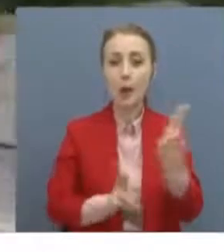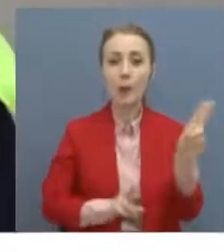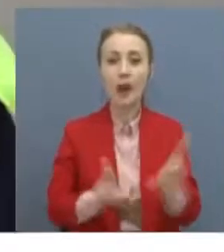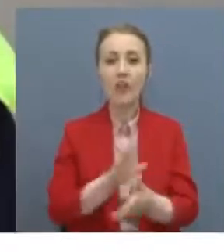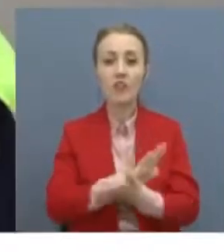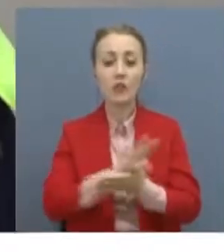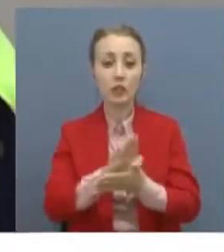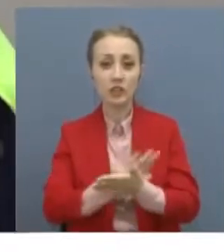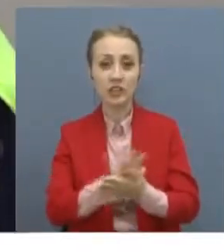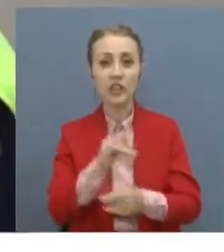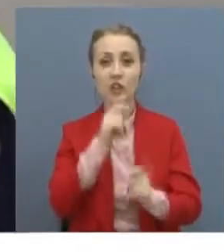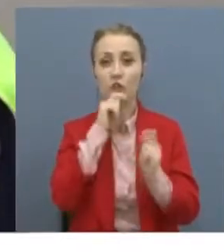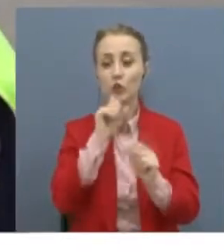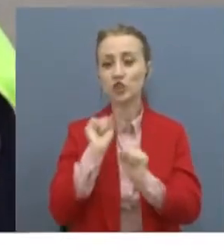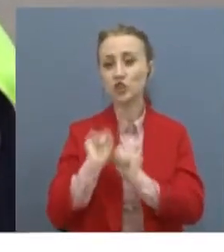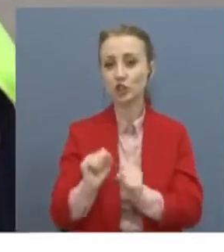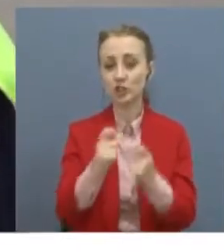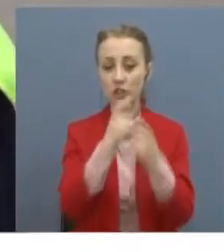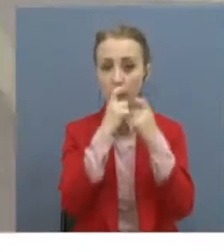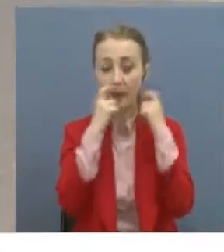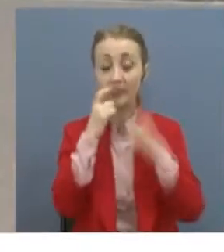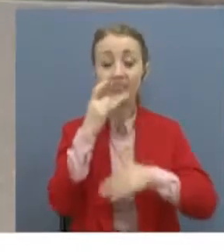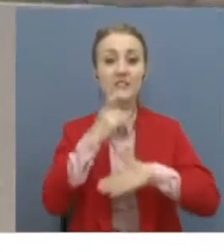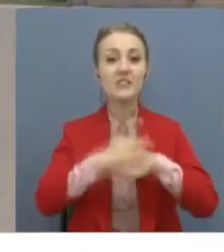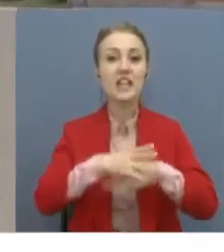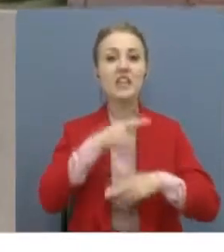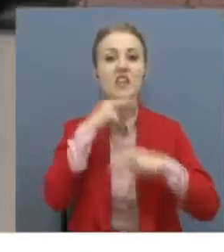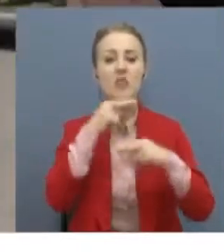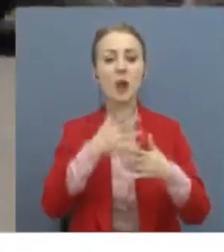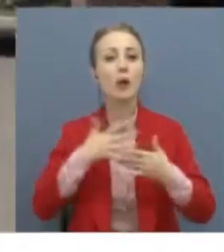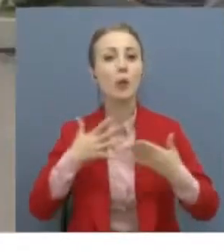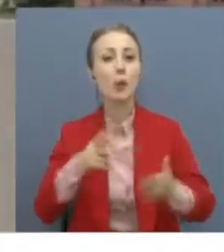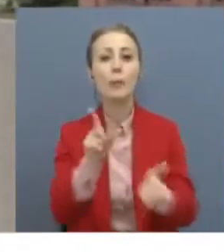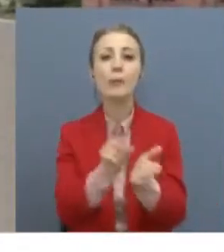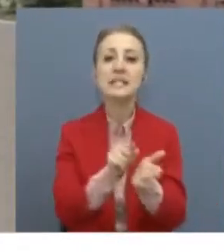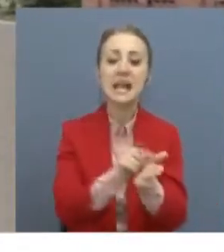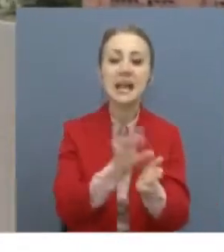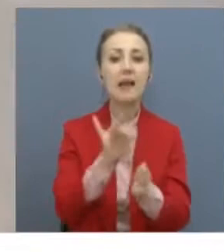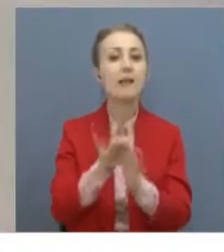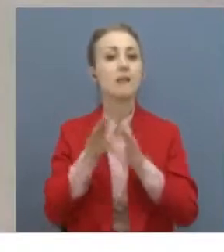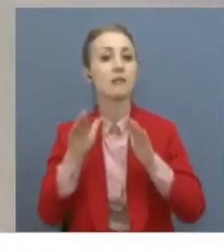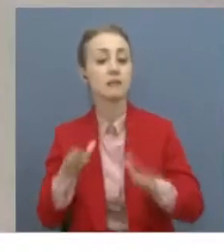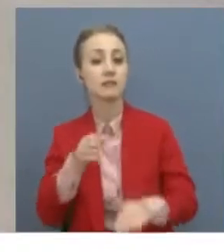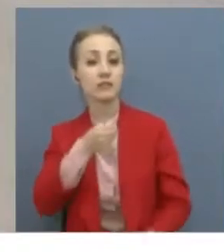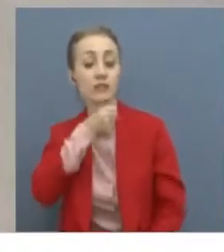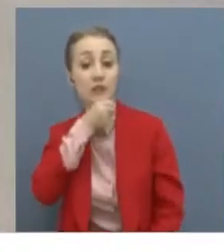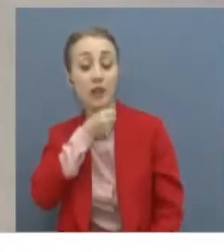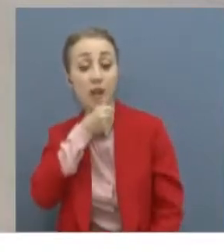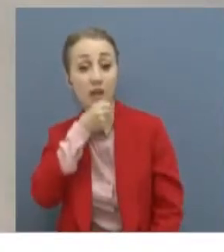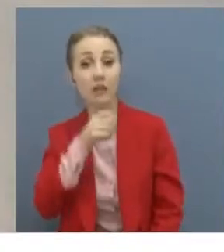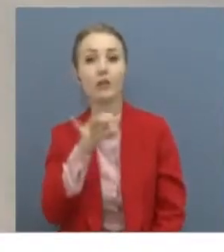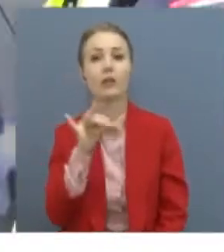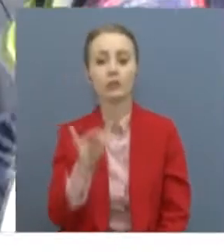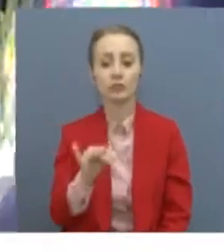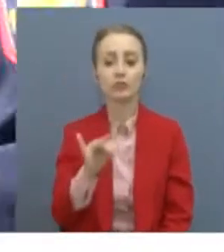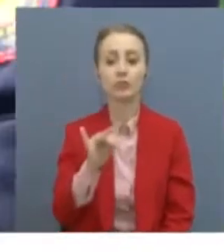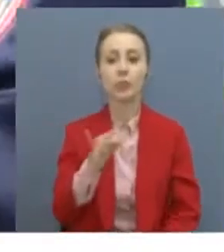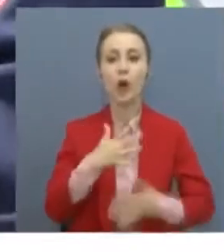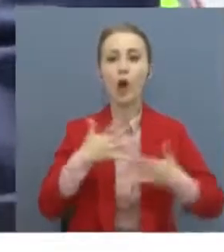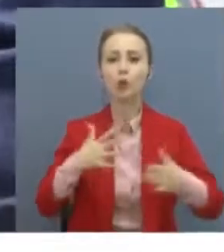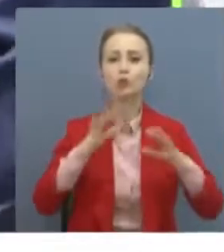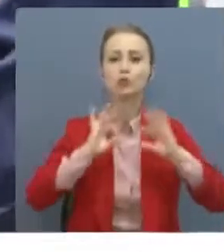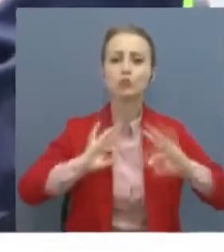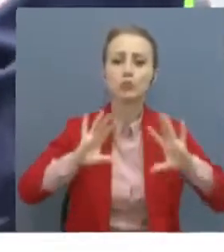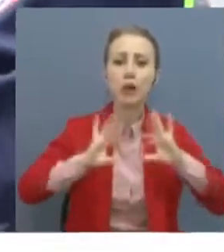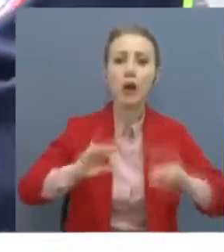басымдық берілді. Осылайша тәртіп сақшылары ауқымды профилактикалық іс-шара өткізіп отыр. Қоғамдық орындарда маска кимеген азаматтарға қамқорлық